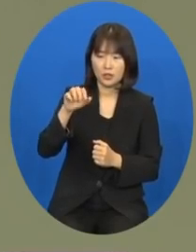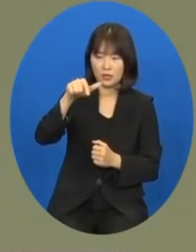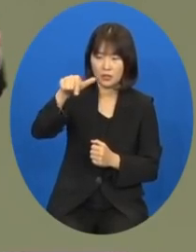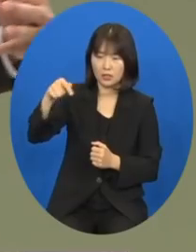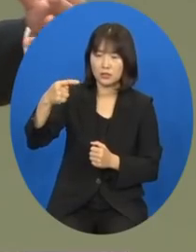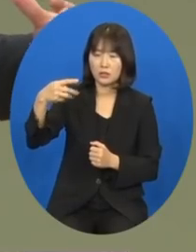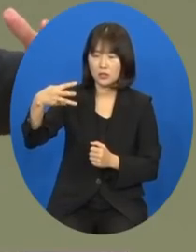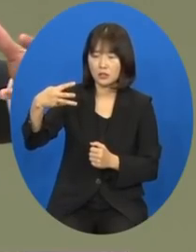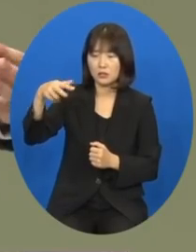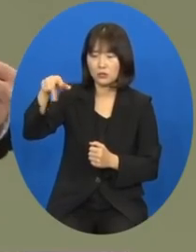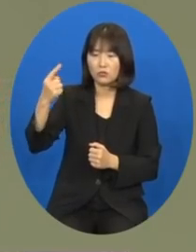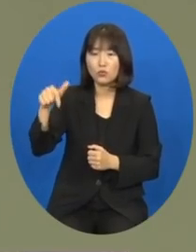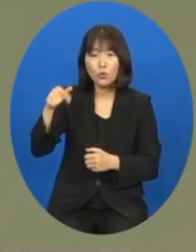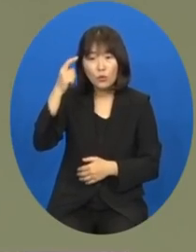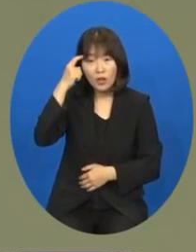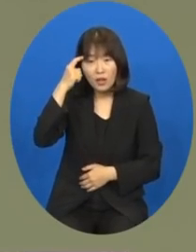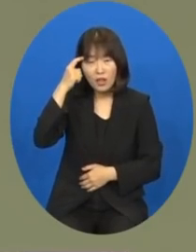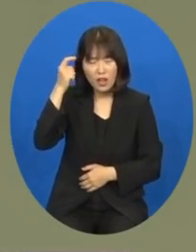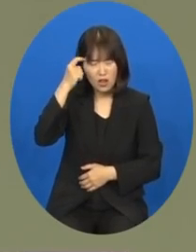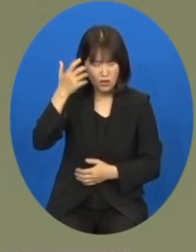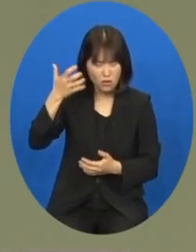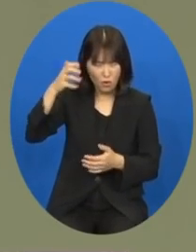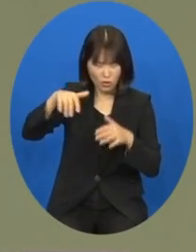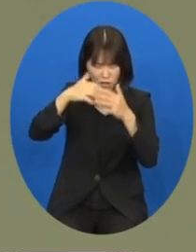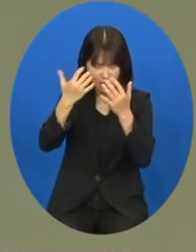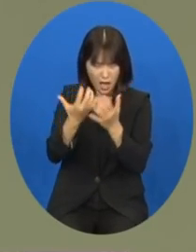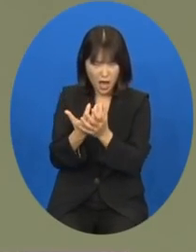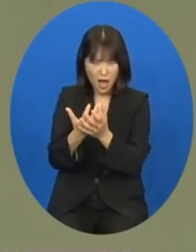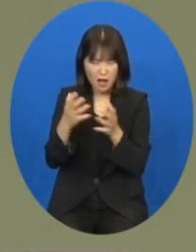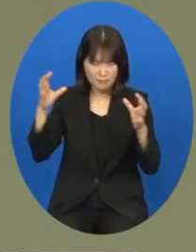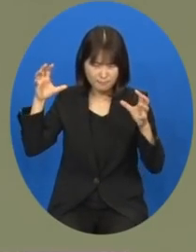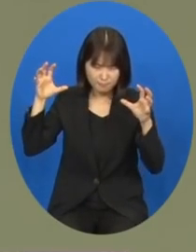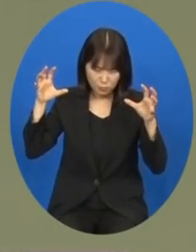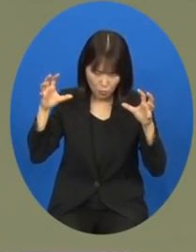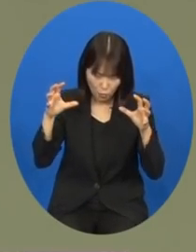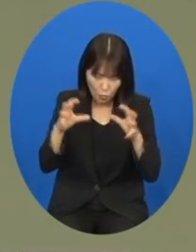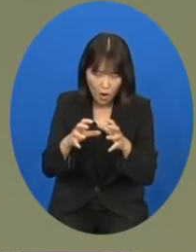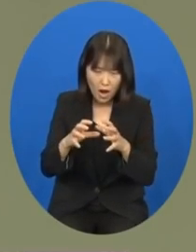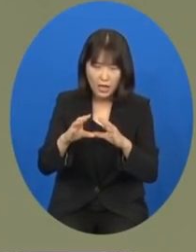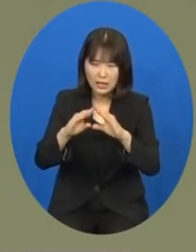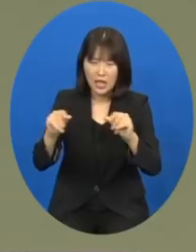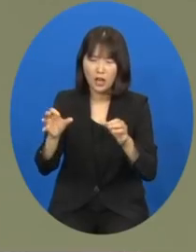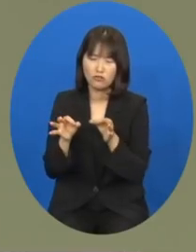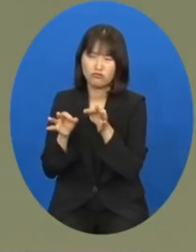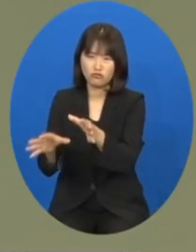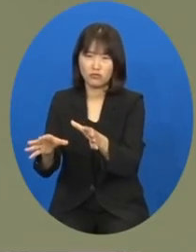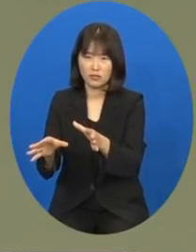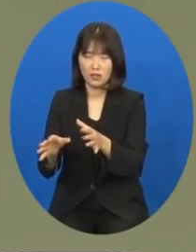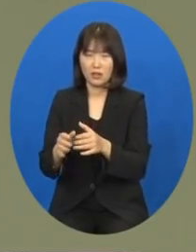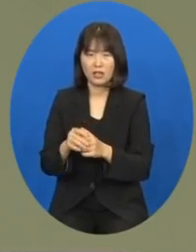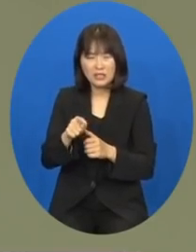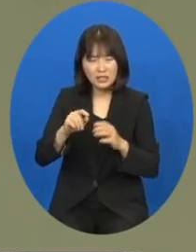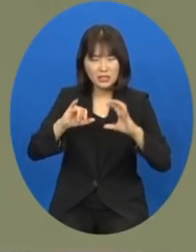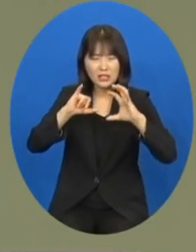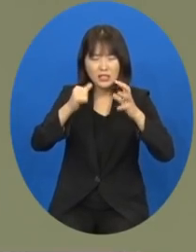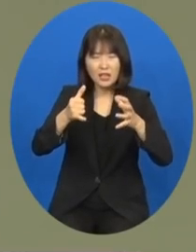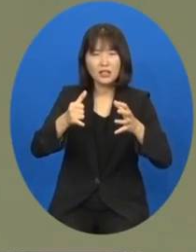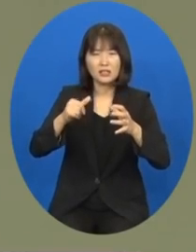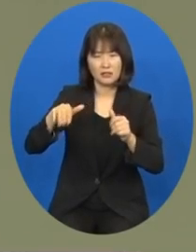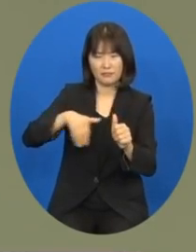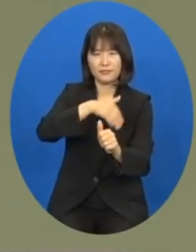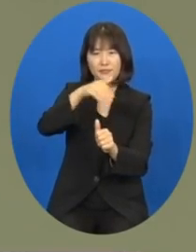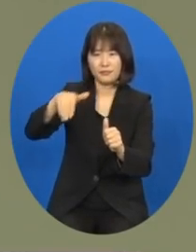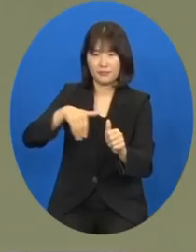모아 모든 것을 모아 땅과 부동산에 투자해야 된다고 하는 연구를 좀 이 세상이 그렇게 흘러가고 있어요 지금